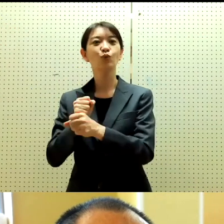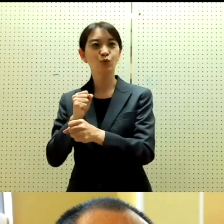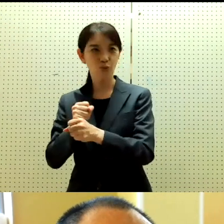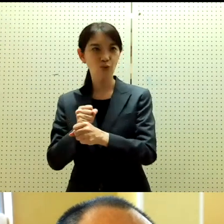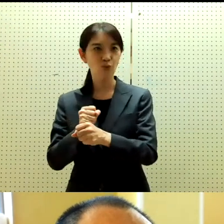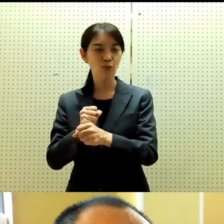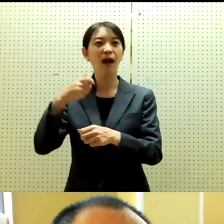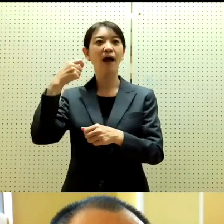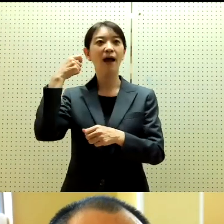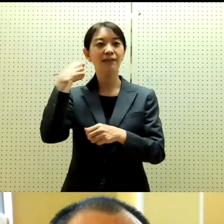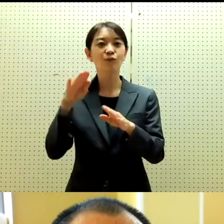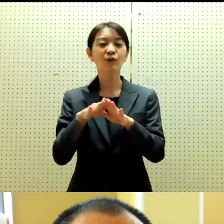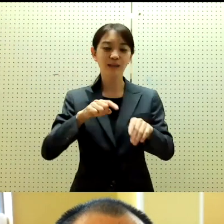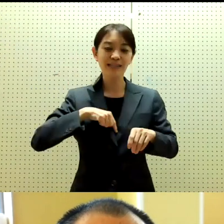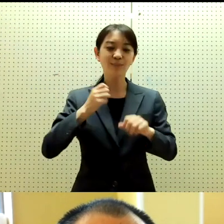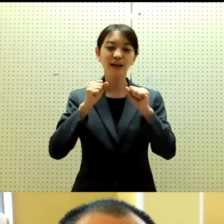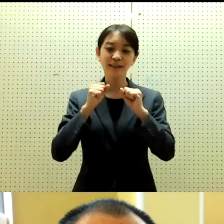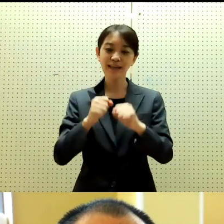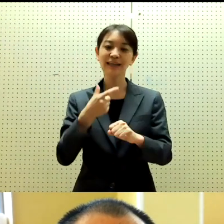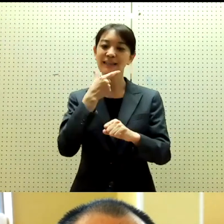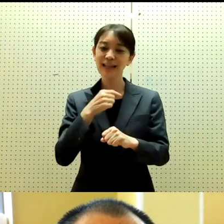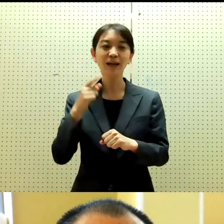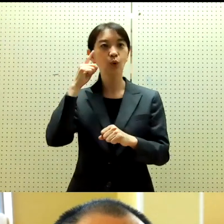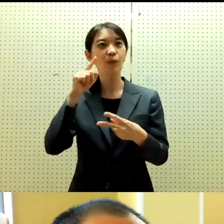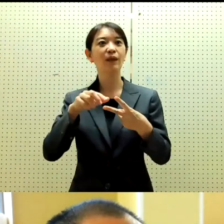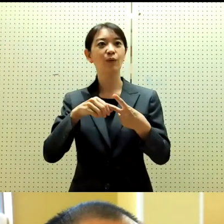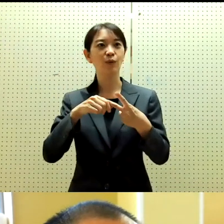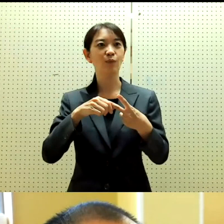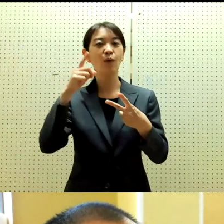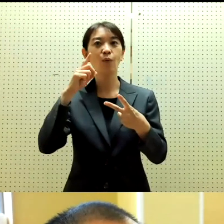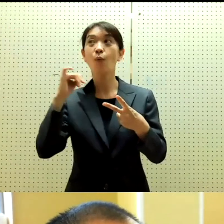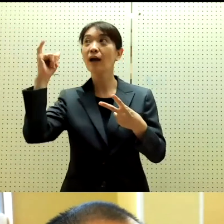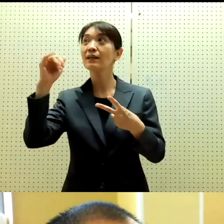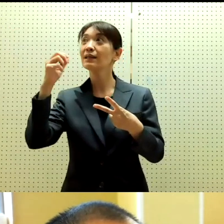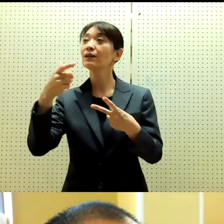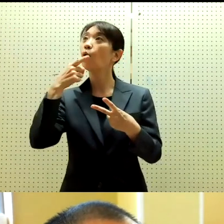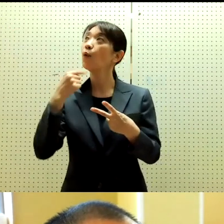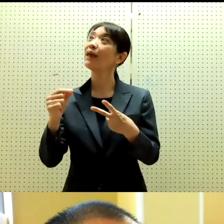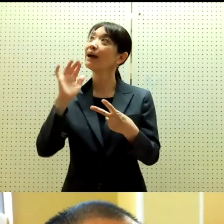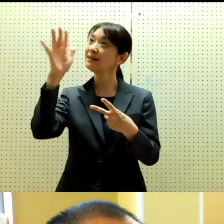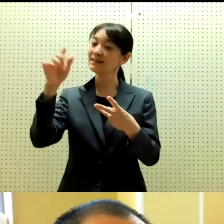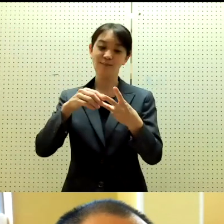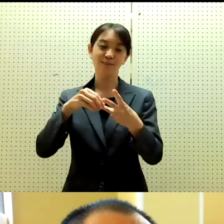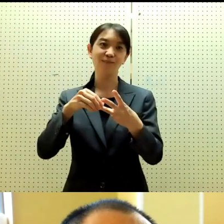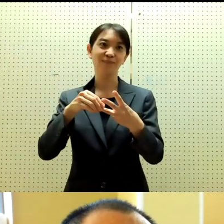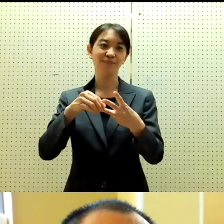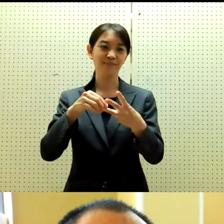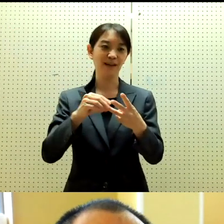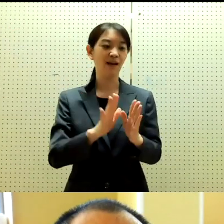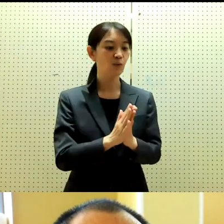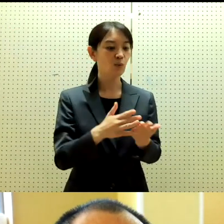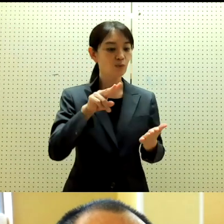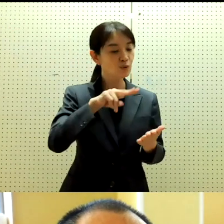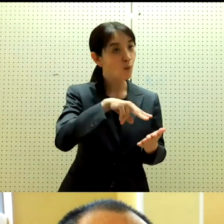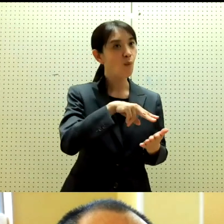こと、あと親にやってほしいこと、とあと、まあ、読書